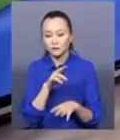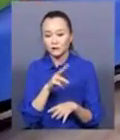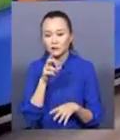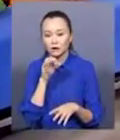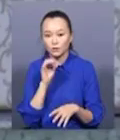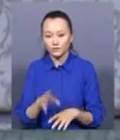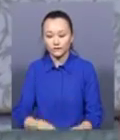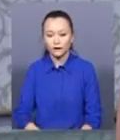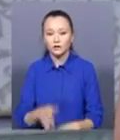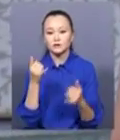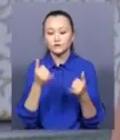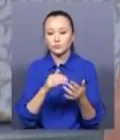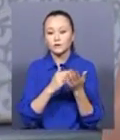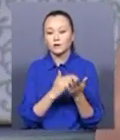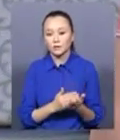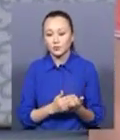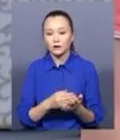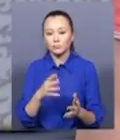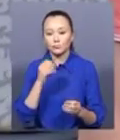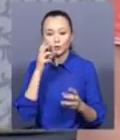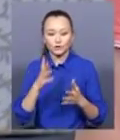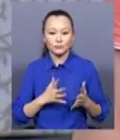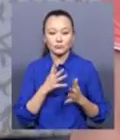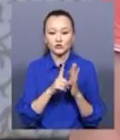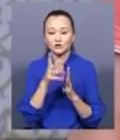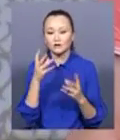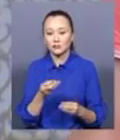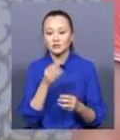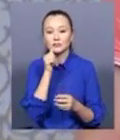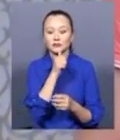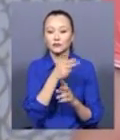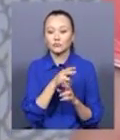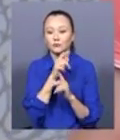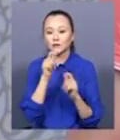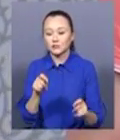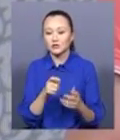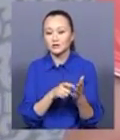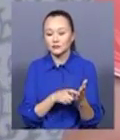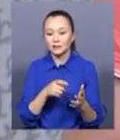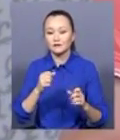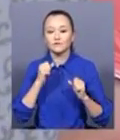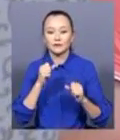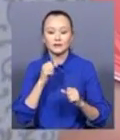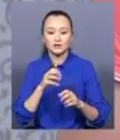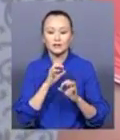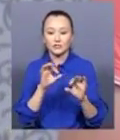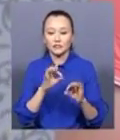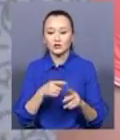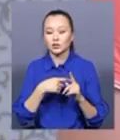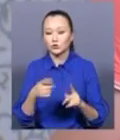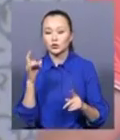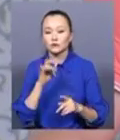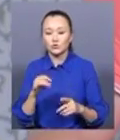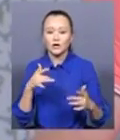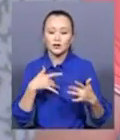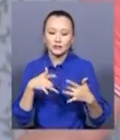ведущий, Дмитрий Рублев. Сегодня в программе «Бодрое начало дня», секреты, которыми поделится фитнес-тренер, роль длиною в